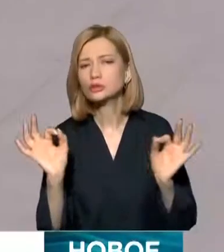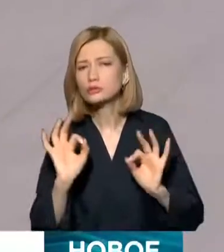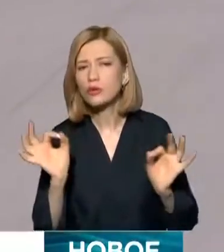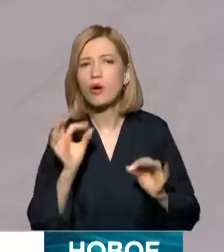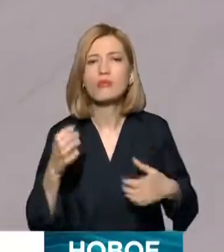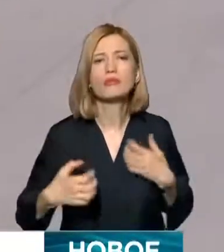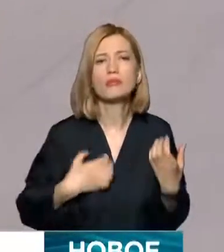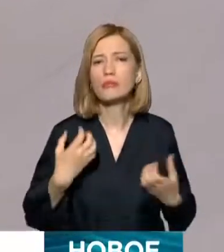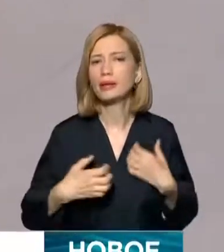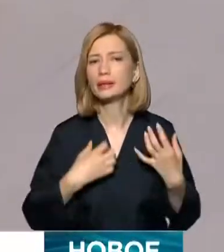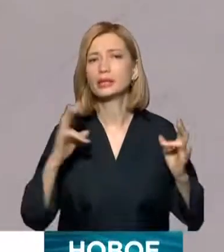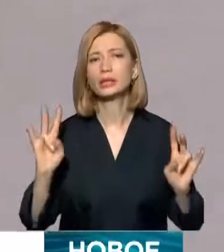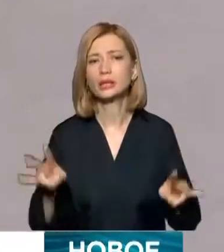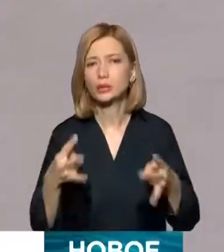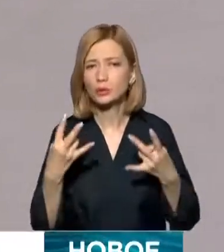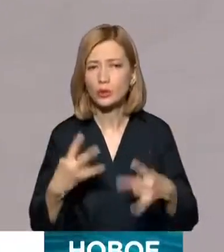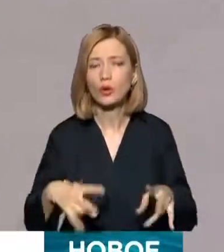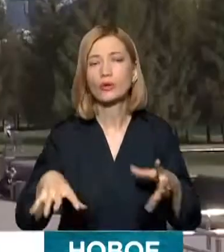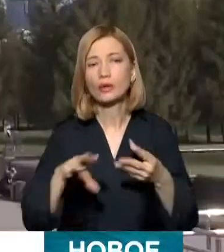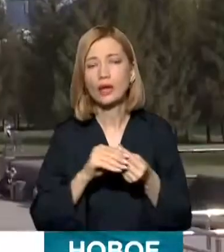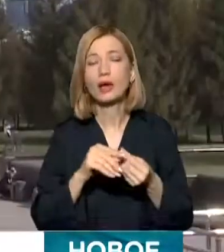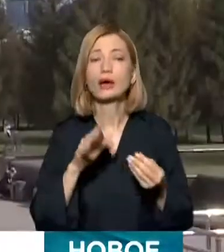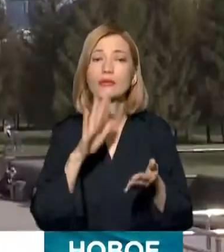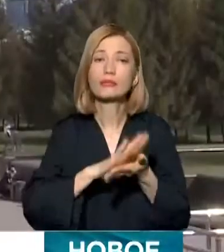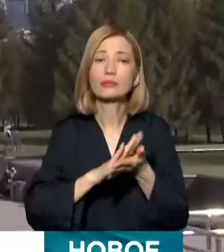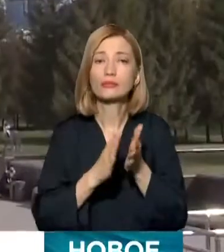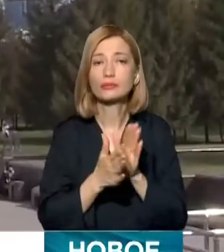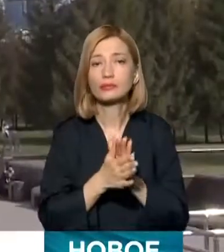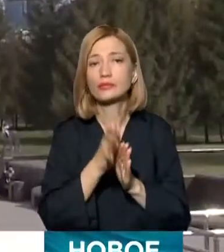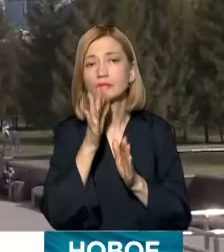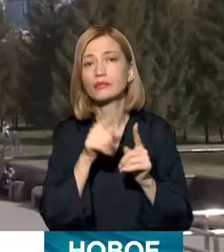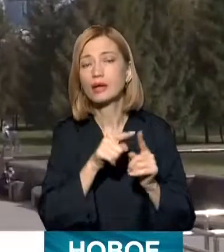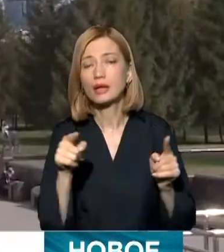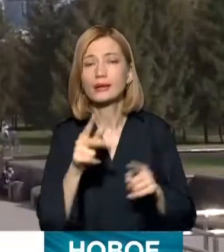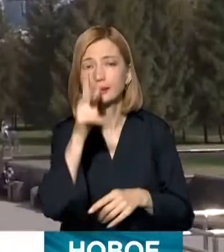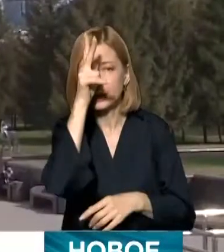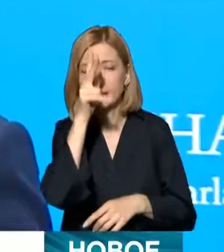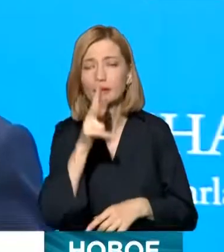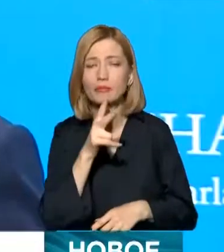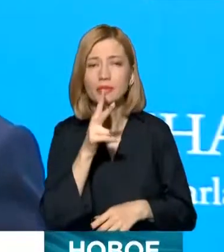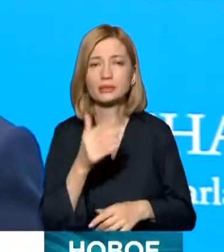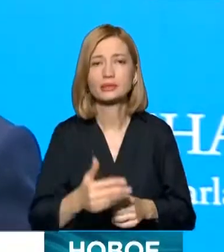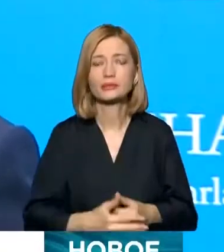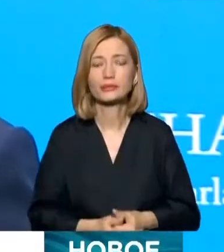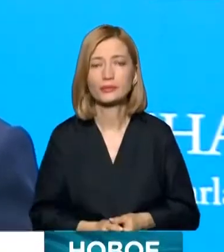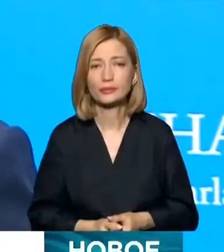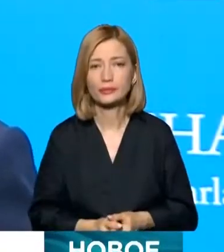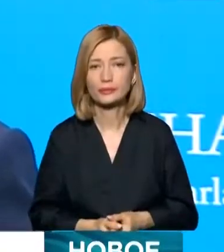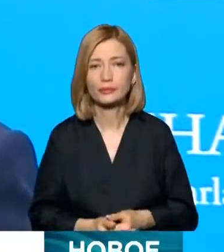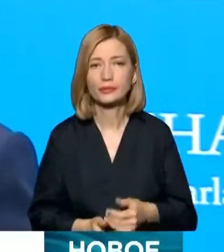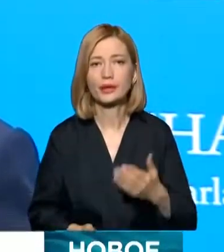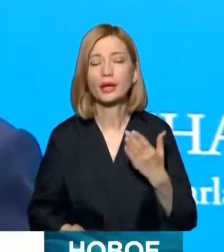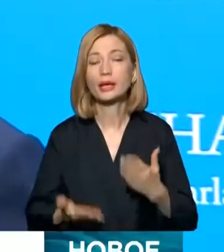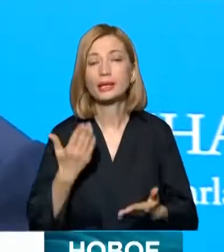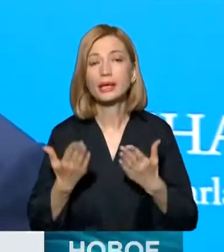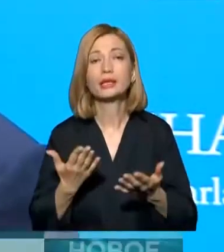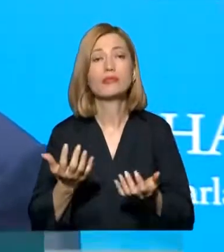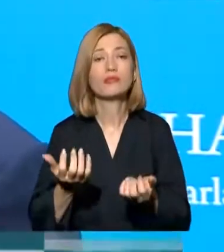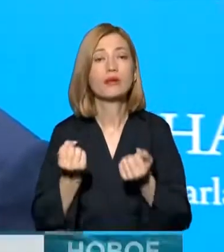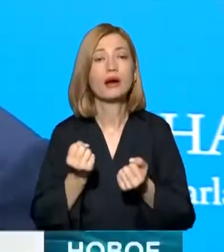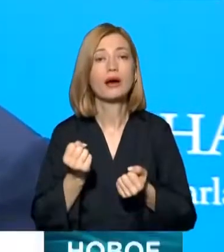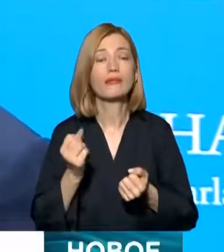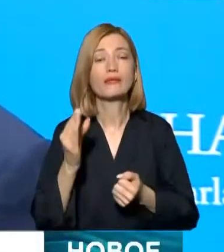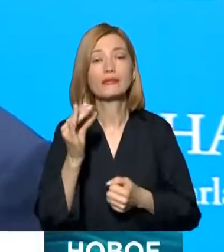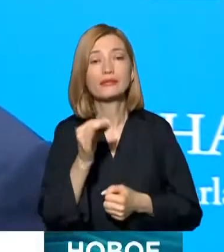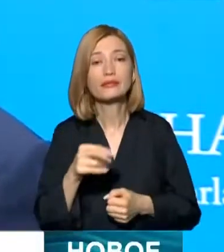этого устраивать не следует, ведь срок нахождения россиян у нас ограничен до 3 месяцев. Если речь идет о получении вида на жительство,